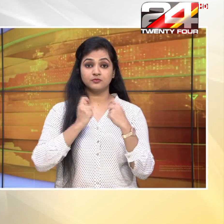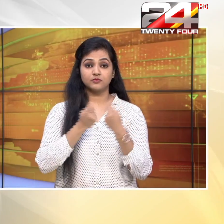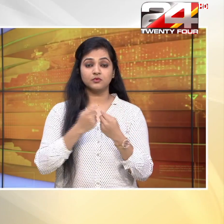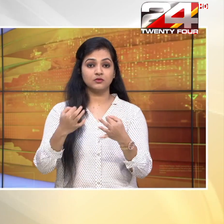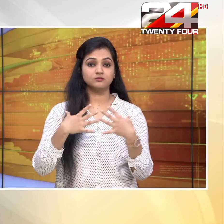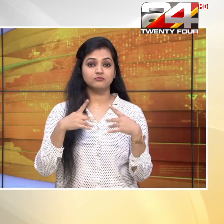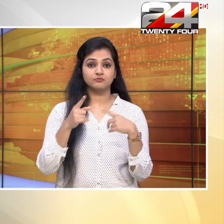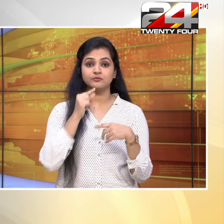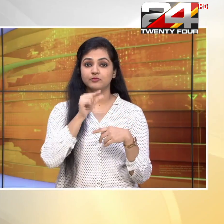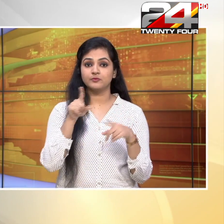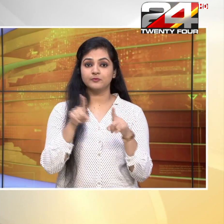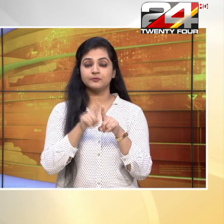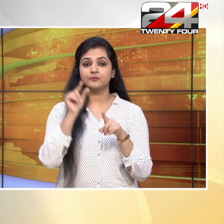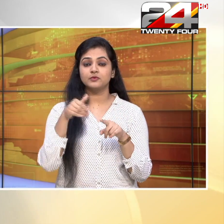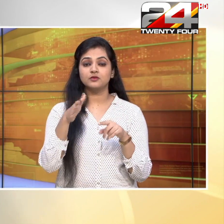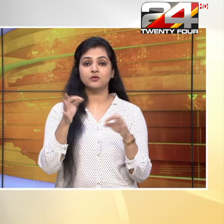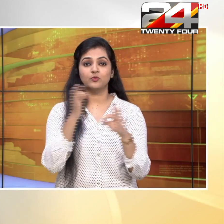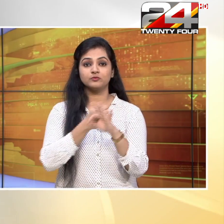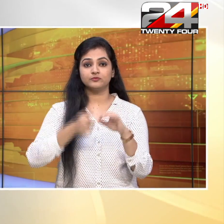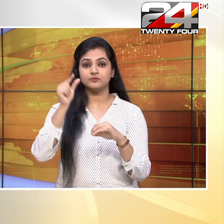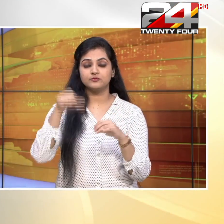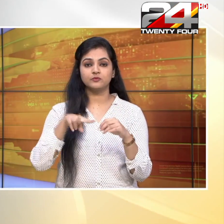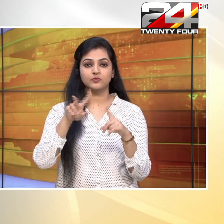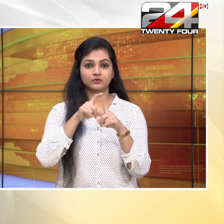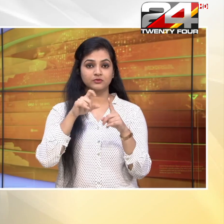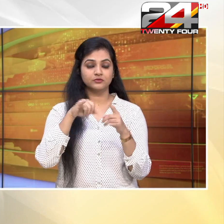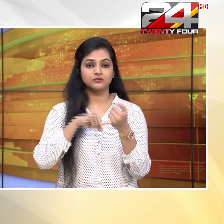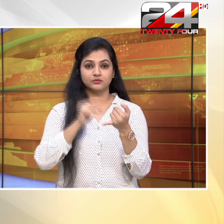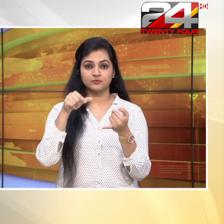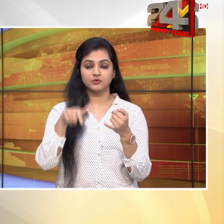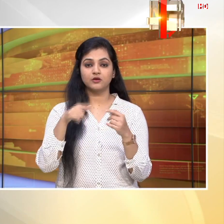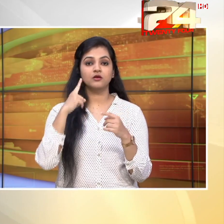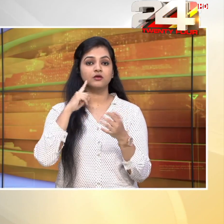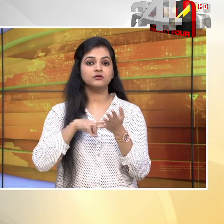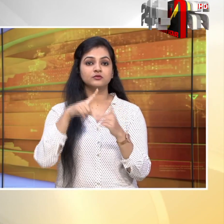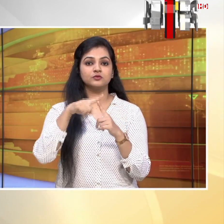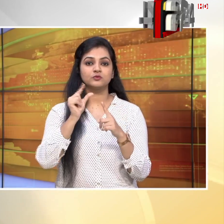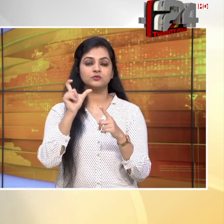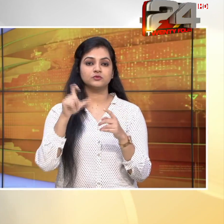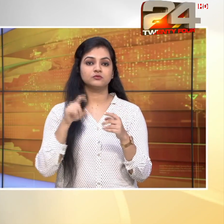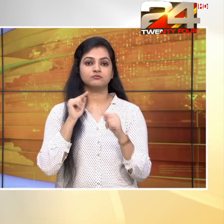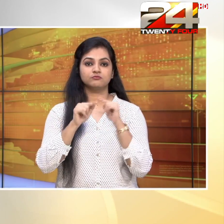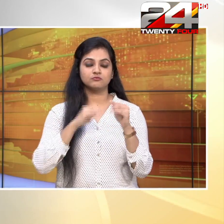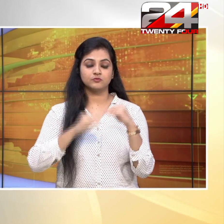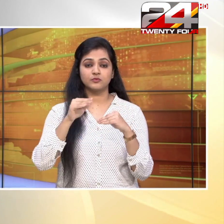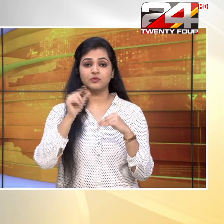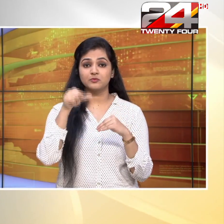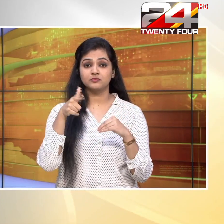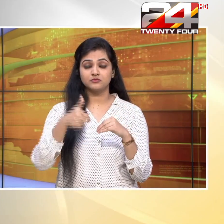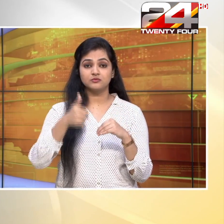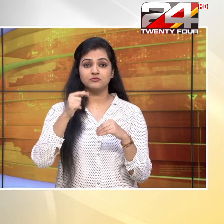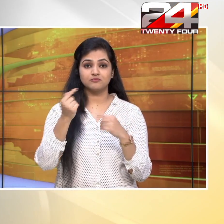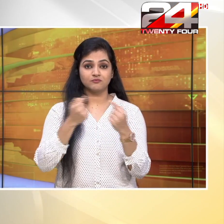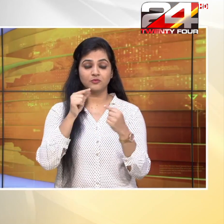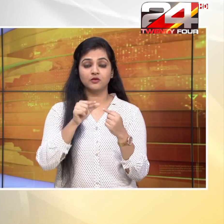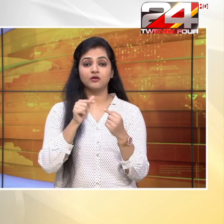സംഘടനയെ തള്ളിപ്പറഞ്ഞ പ്രതിപക്ഷ നേതാവ് VD സതീശനെതിരെ നിലപാട് കടുപ്പിച്ച INTUC. VD സതീശന്റെ പ്രസ്താവന അനവസരത്തിലെന്ന് ജില്ലാ